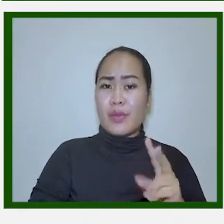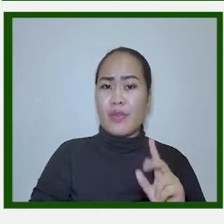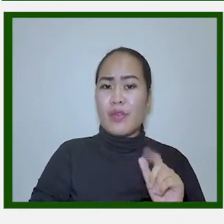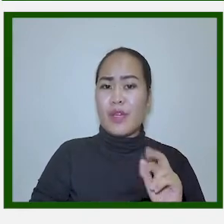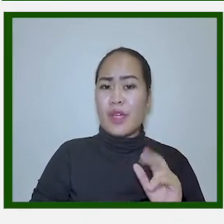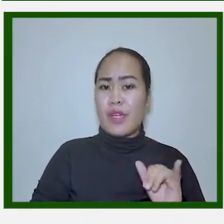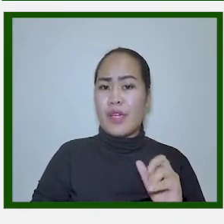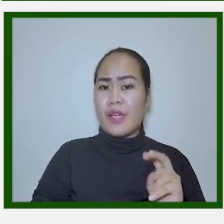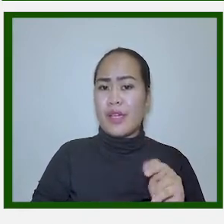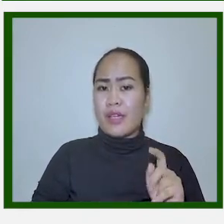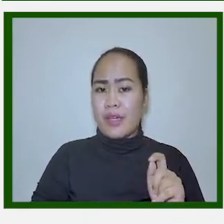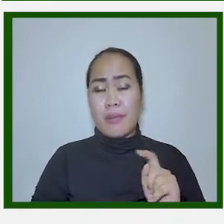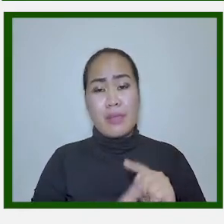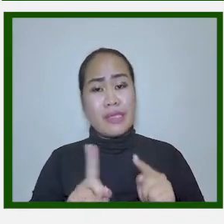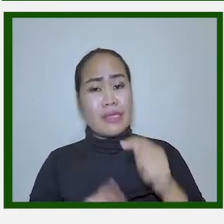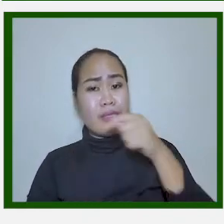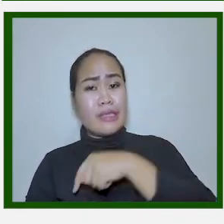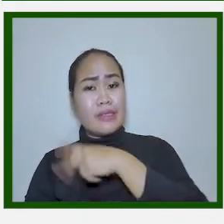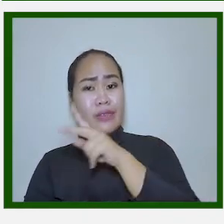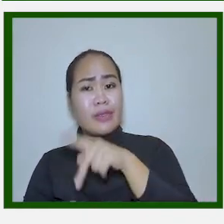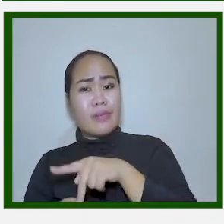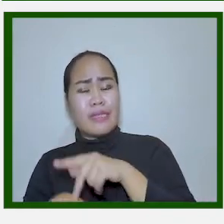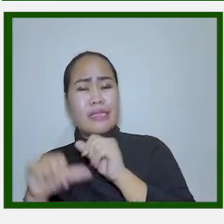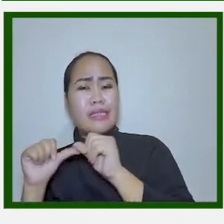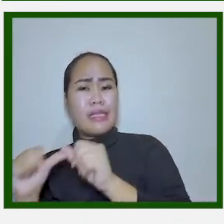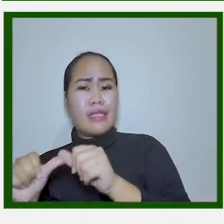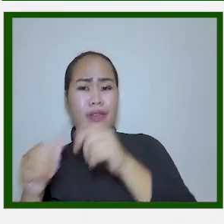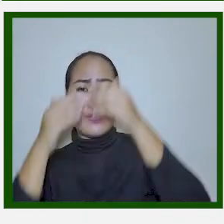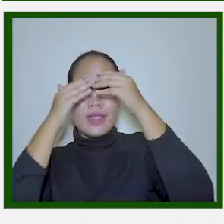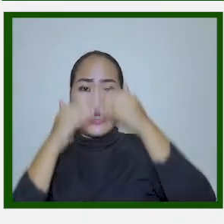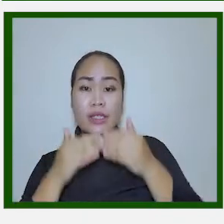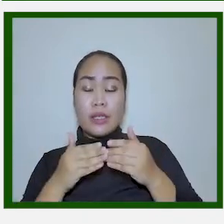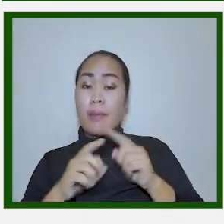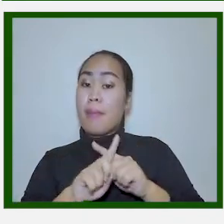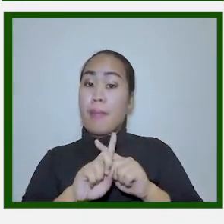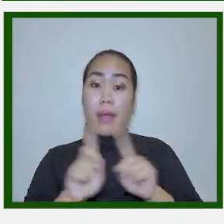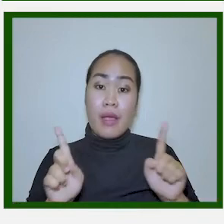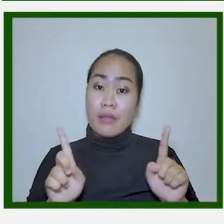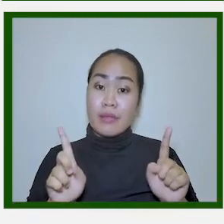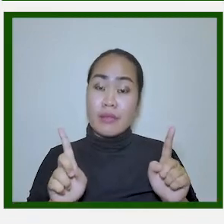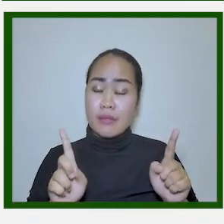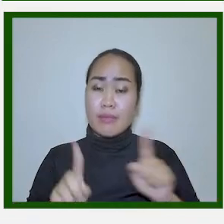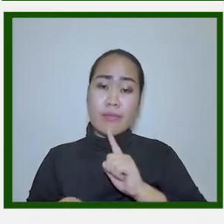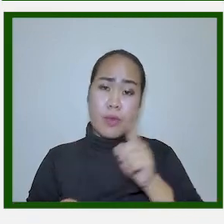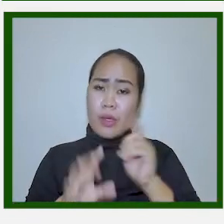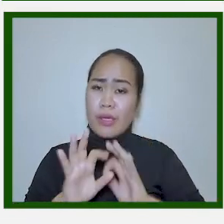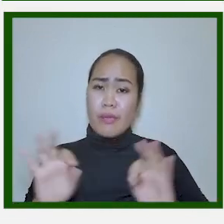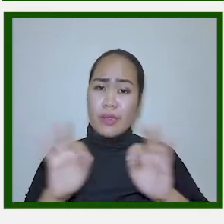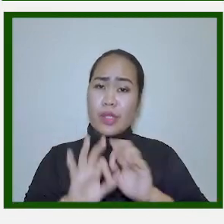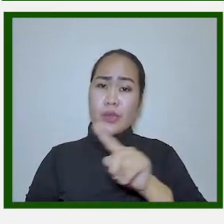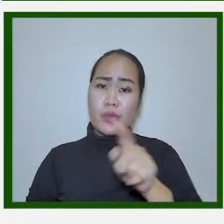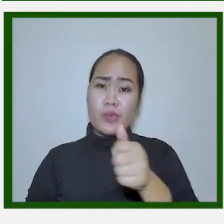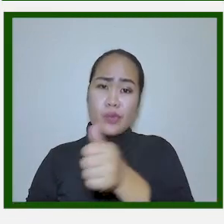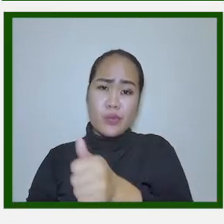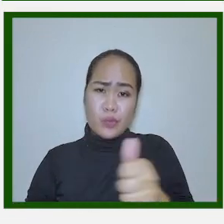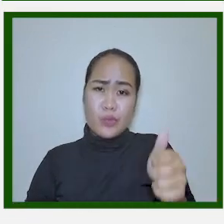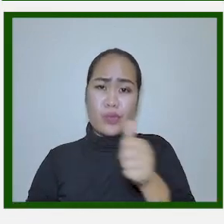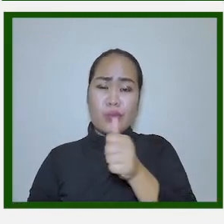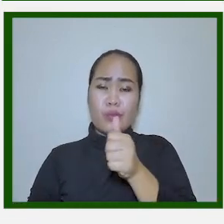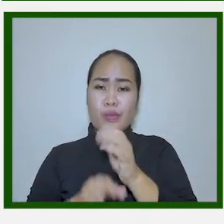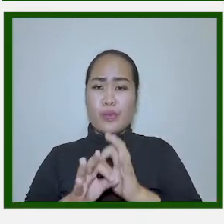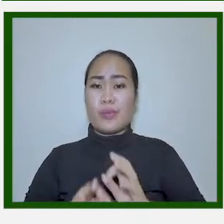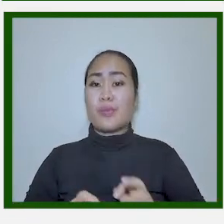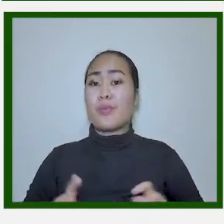tulad nga ng sabi ko sa inyo. Wash our hands frequently, no? Hand hygiene, no? Sabi ko nga, sa mga malls, public